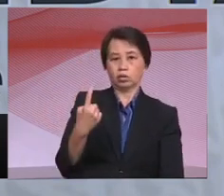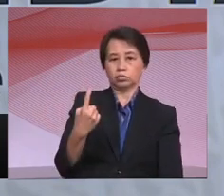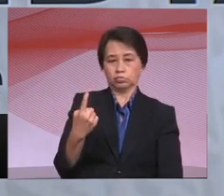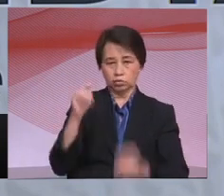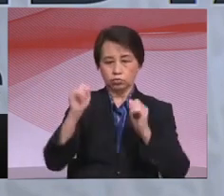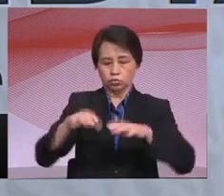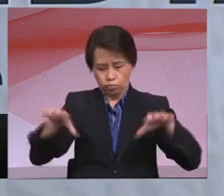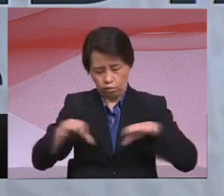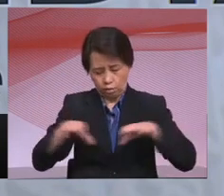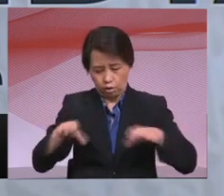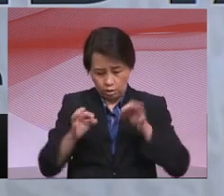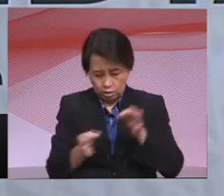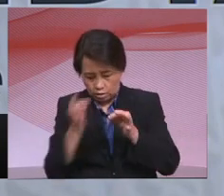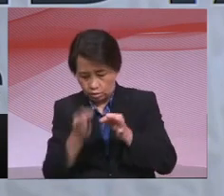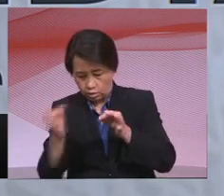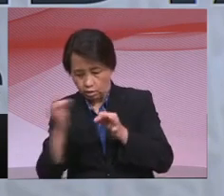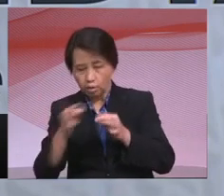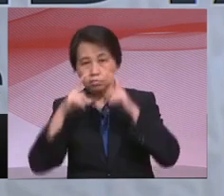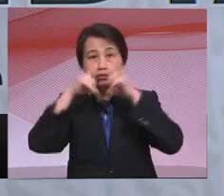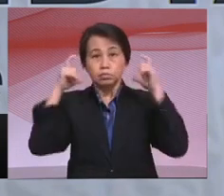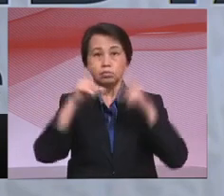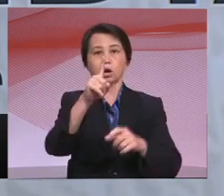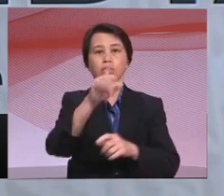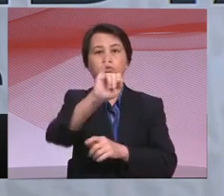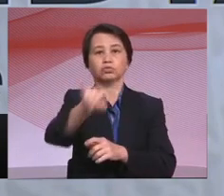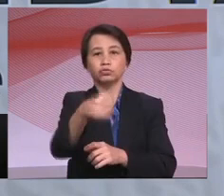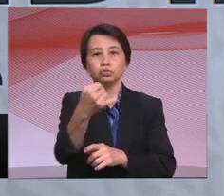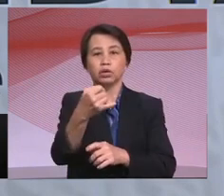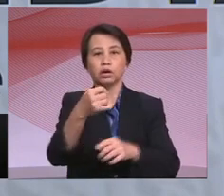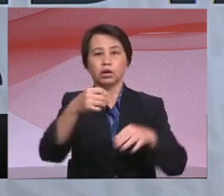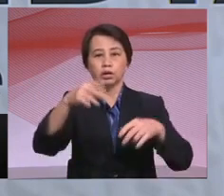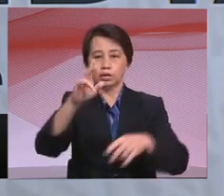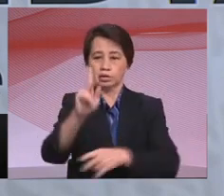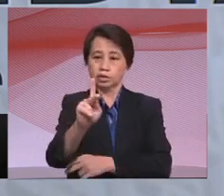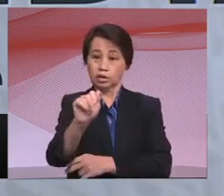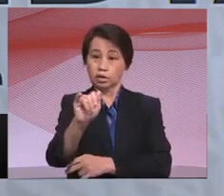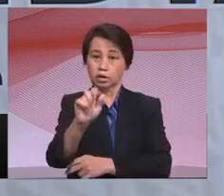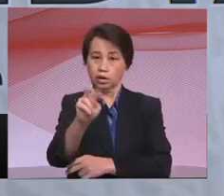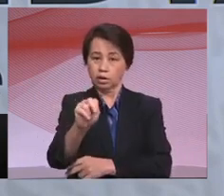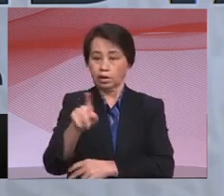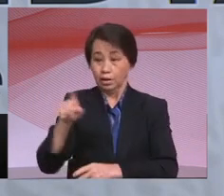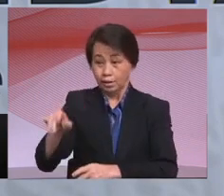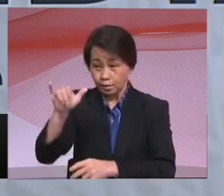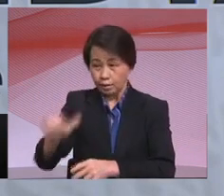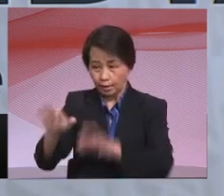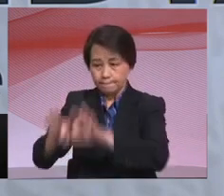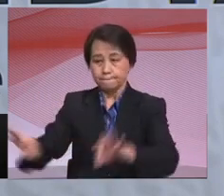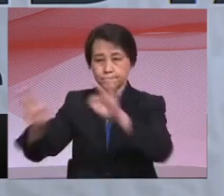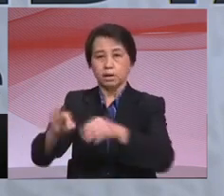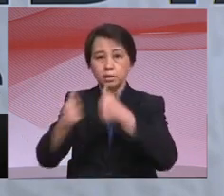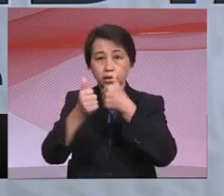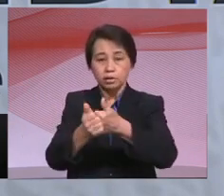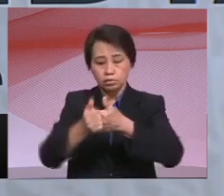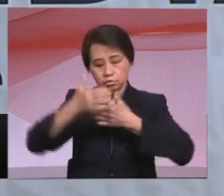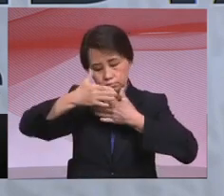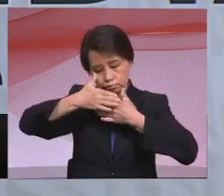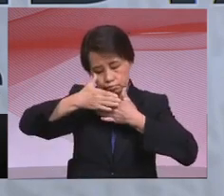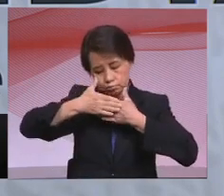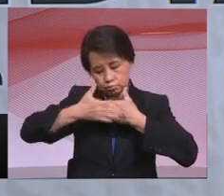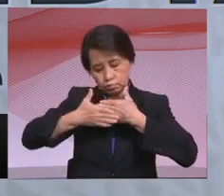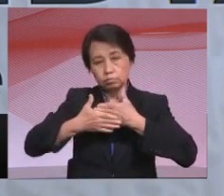1 juta face mask fabric. Dan kita yang penting ialah patuh kepada lapisan-lapisan yang